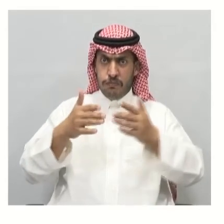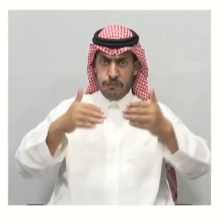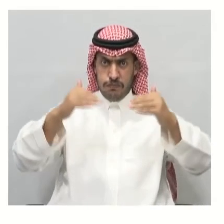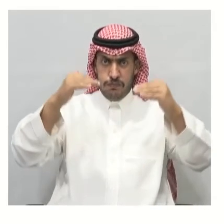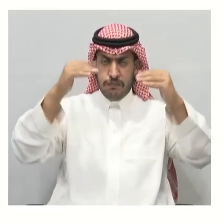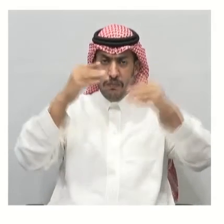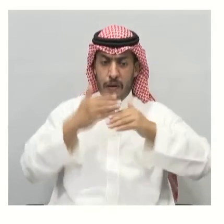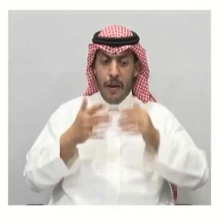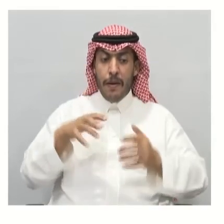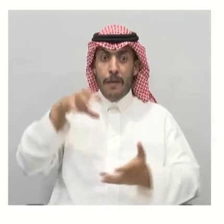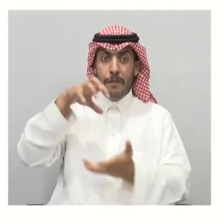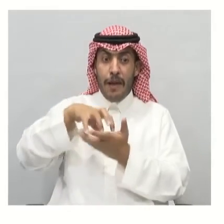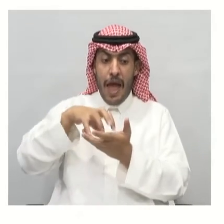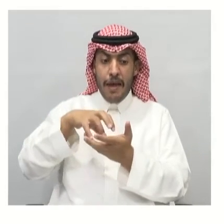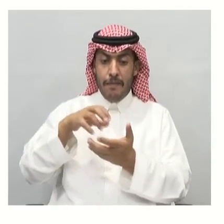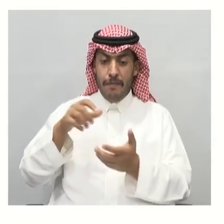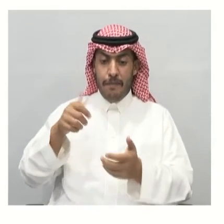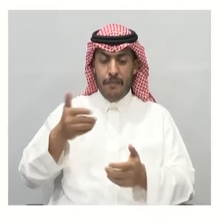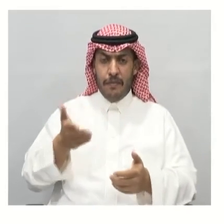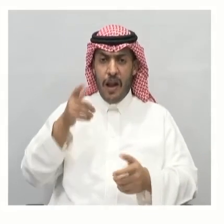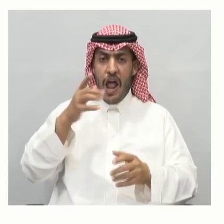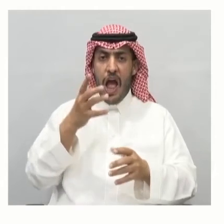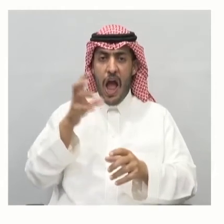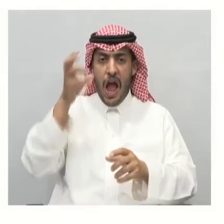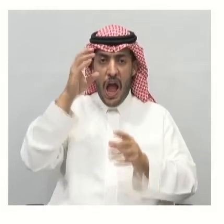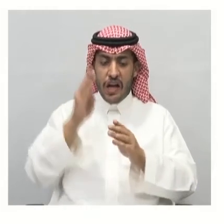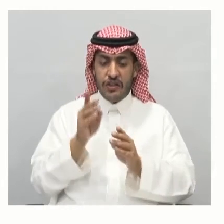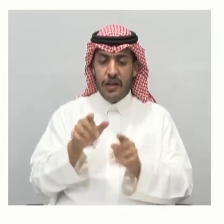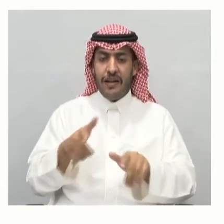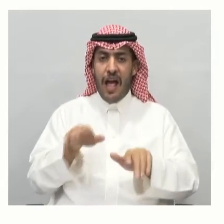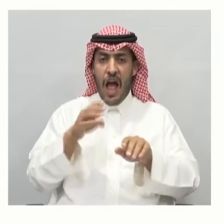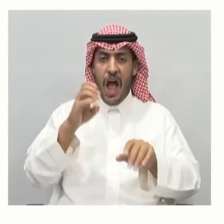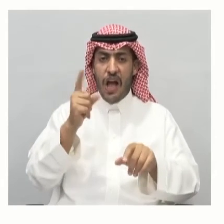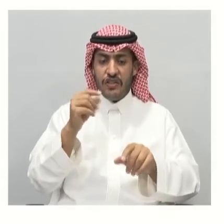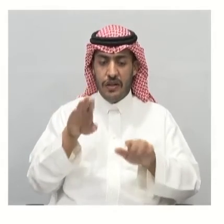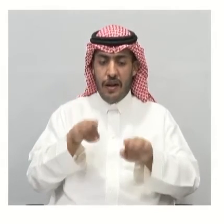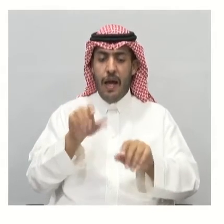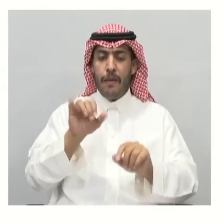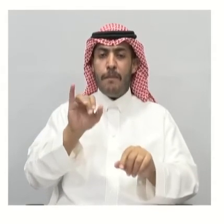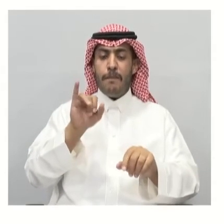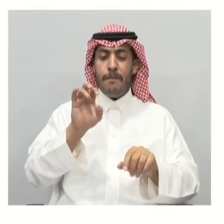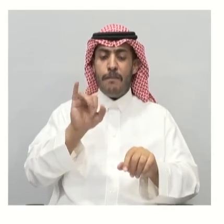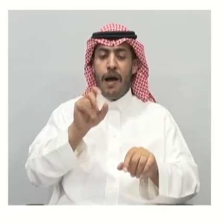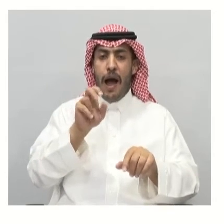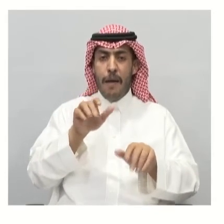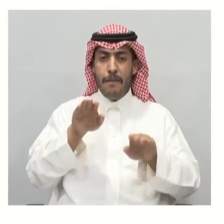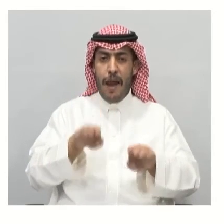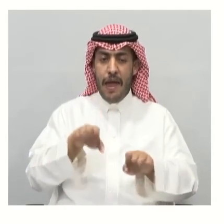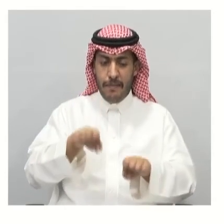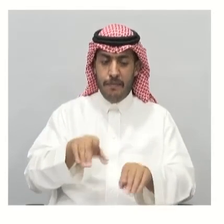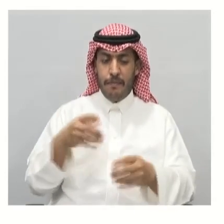قام ابراهيم على حجر وهو مقام ابراهيم الذي يوجد قرب